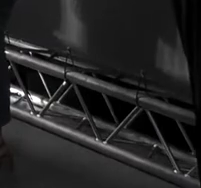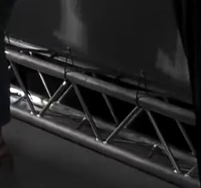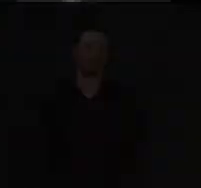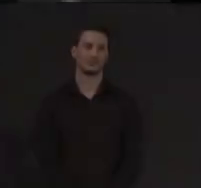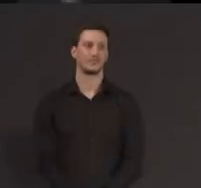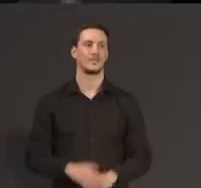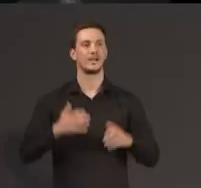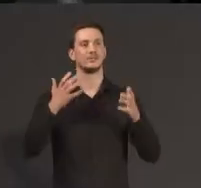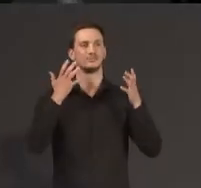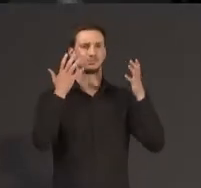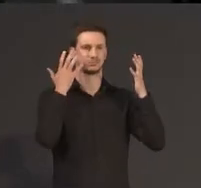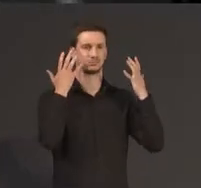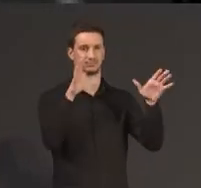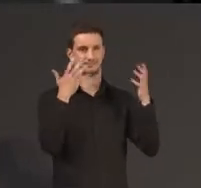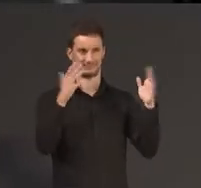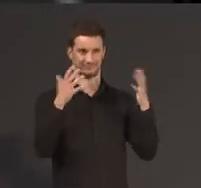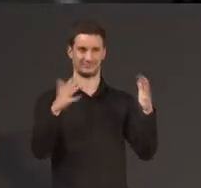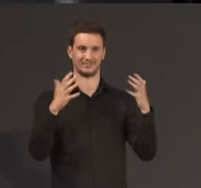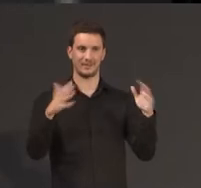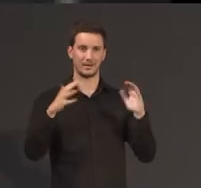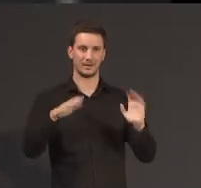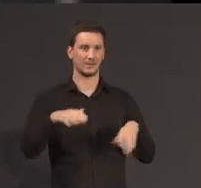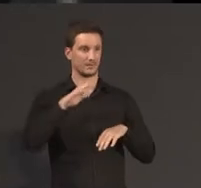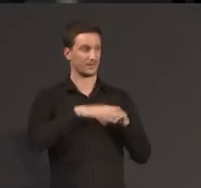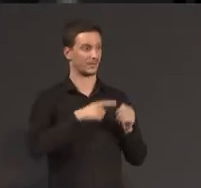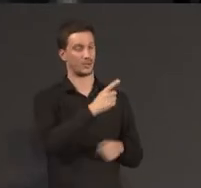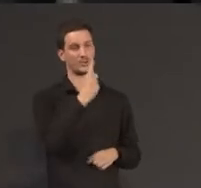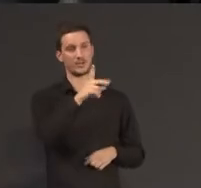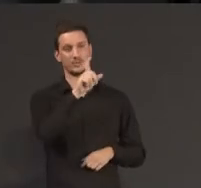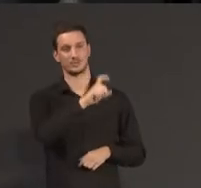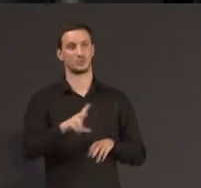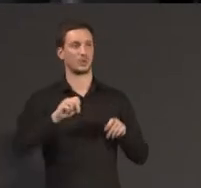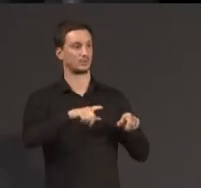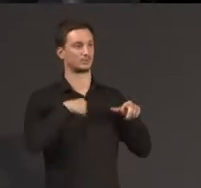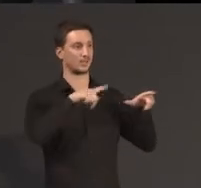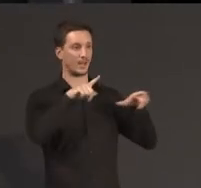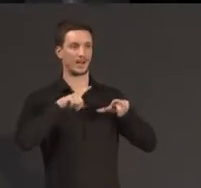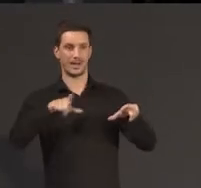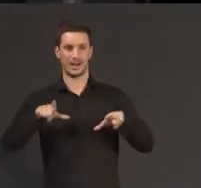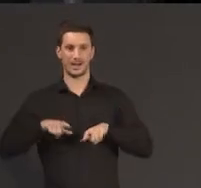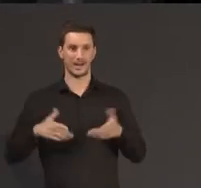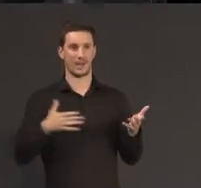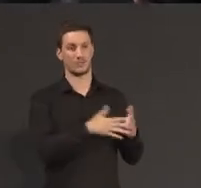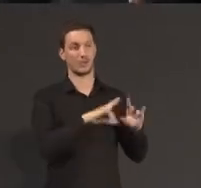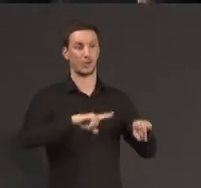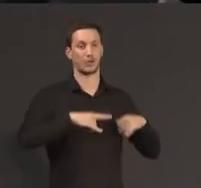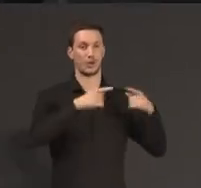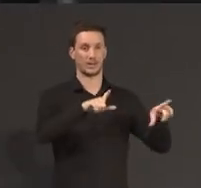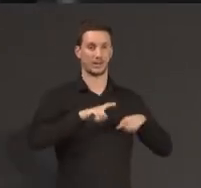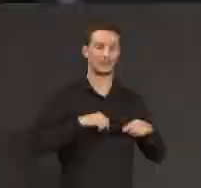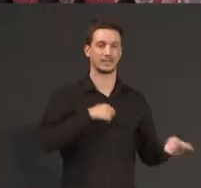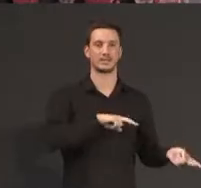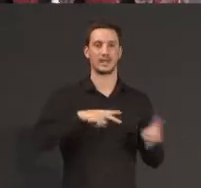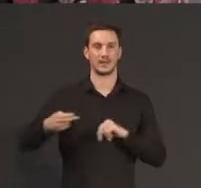Un fort aplaudiment per aquesta dotzena de nous graduats i graduades en el doble grau en